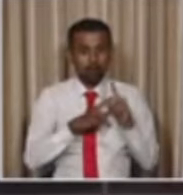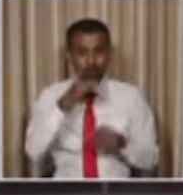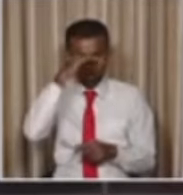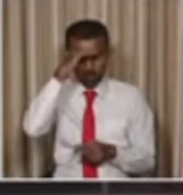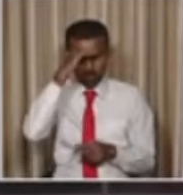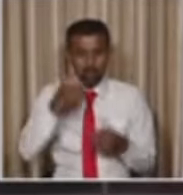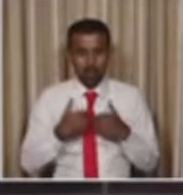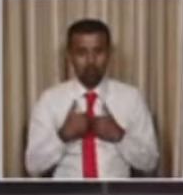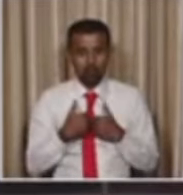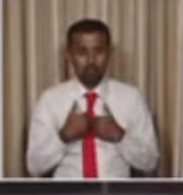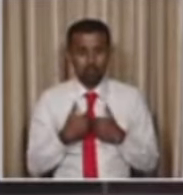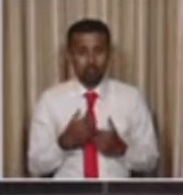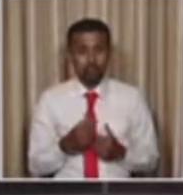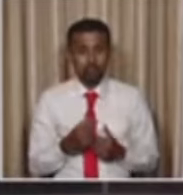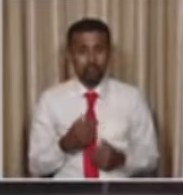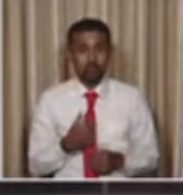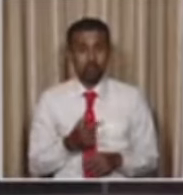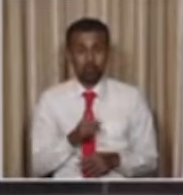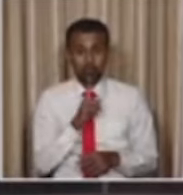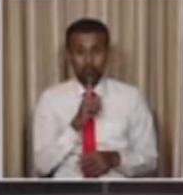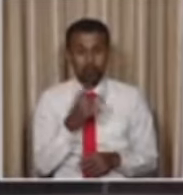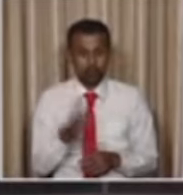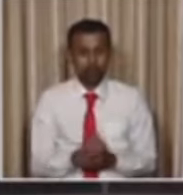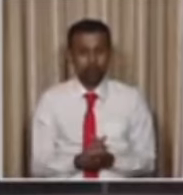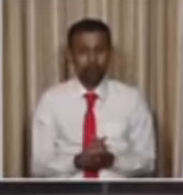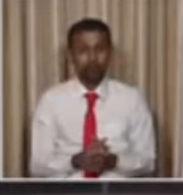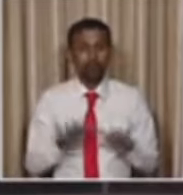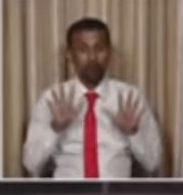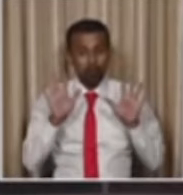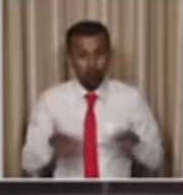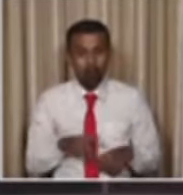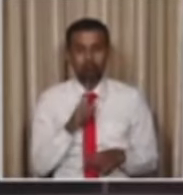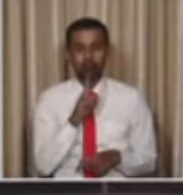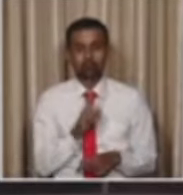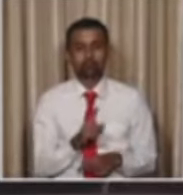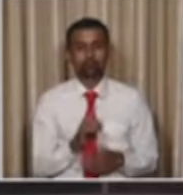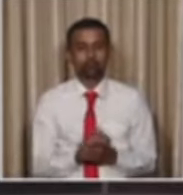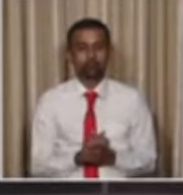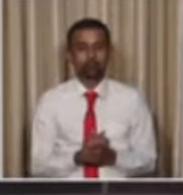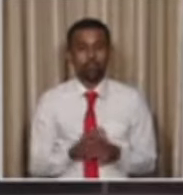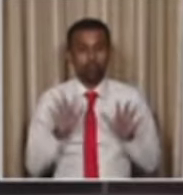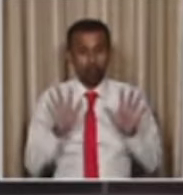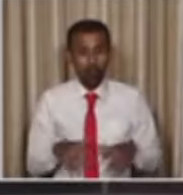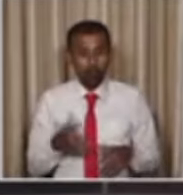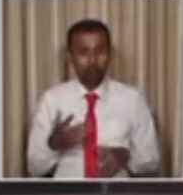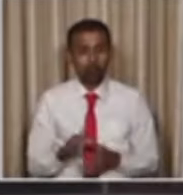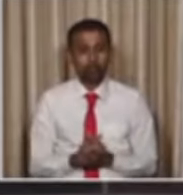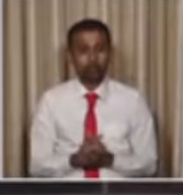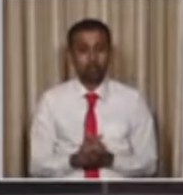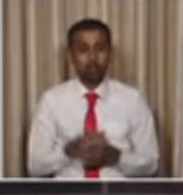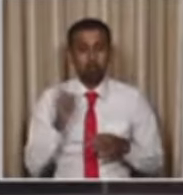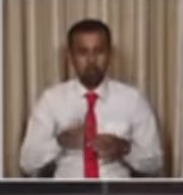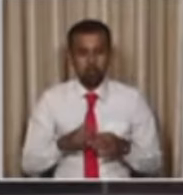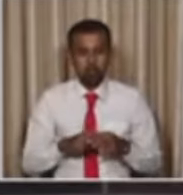කතානායකතුමාට අපේ පීඩනය පළ කරන්න එල්ල කරන්න අපිට සිද්ධ වුණා. අවසානයේ මොකද්ද සිද්ධ වෙන්නේ සභාපතිතුමනි? අවසානයේ සිද්ධ වෙන්නේ